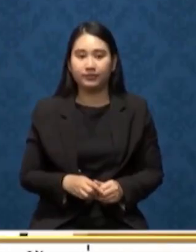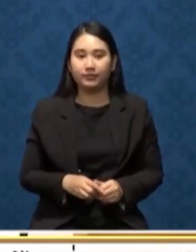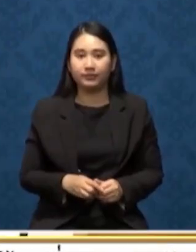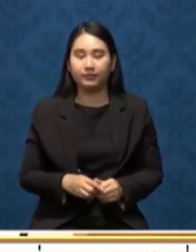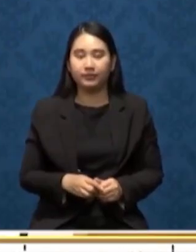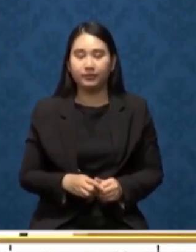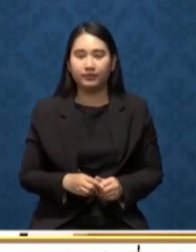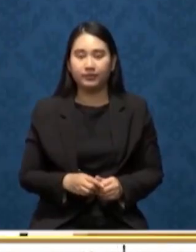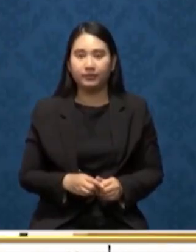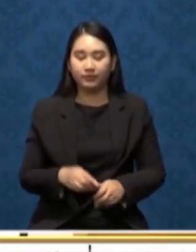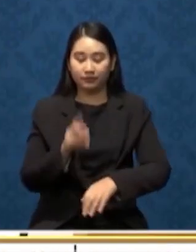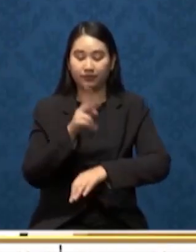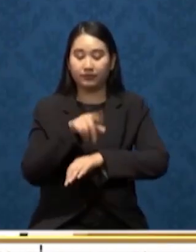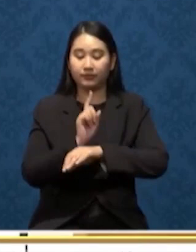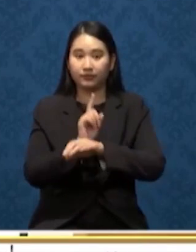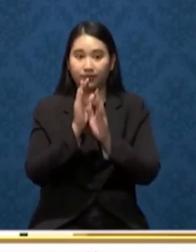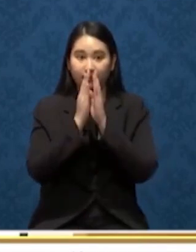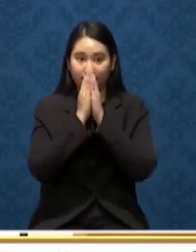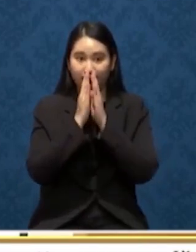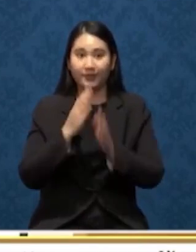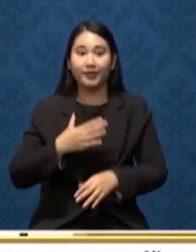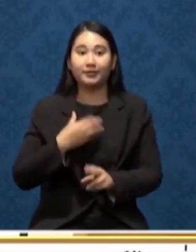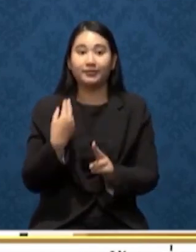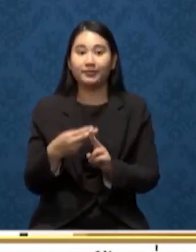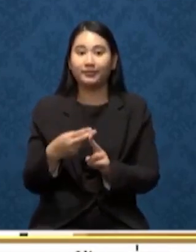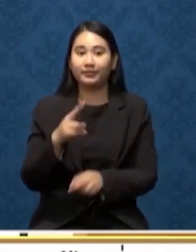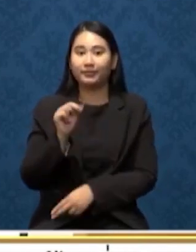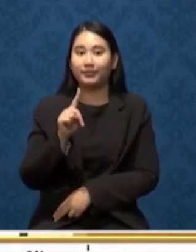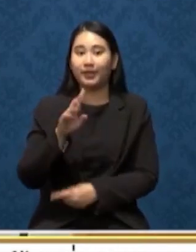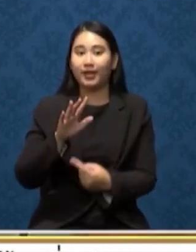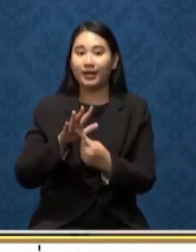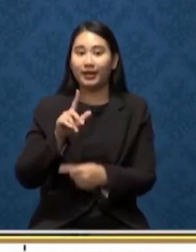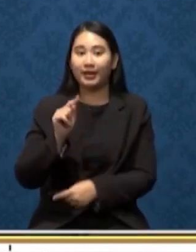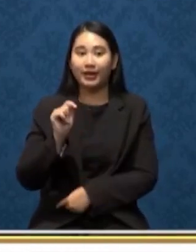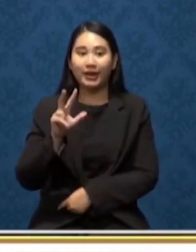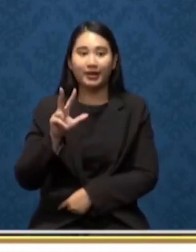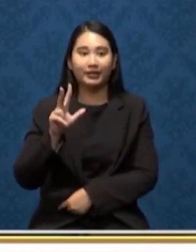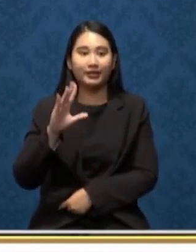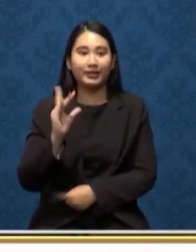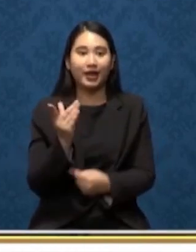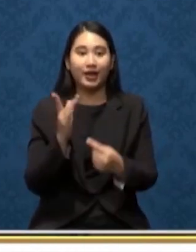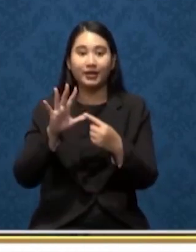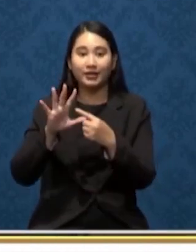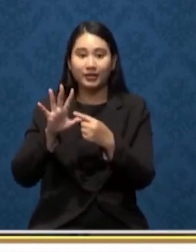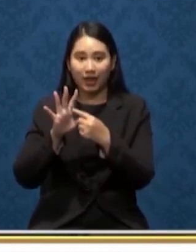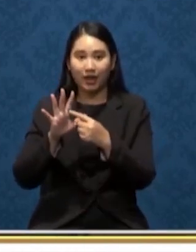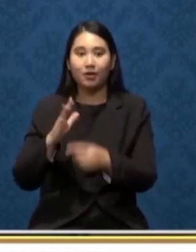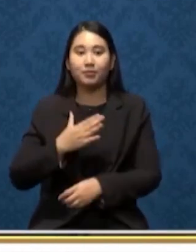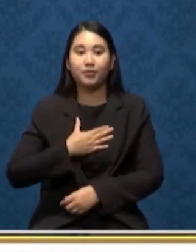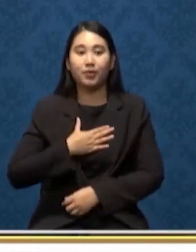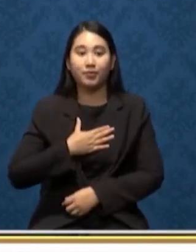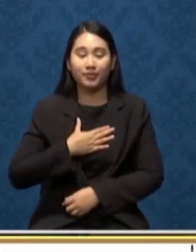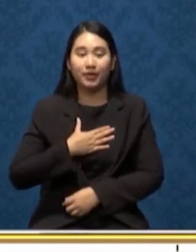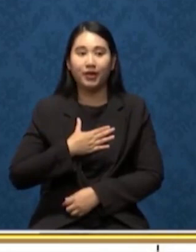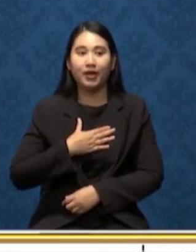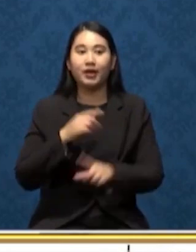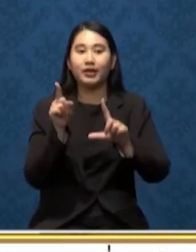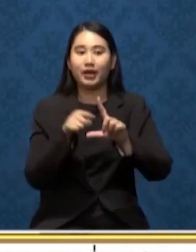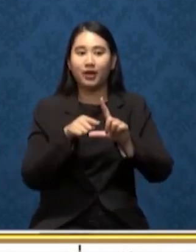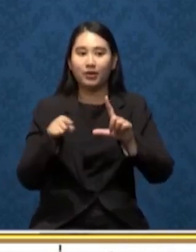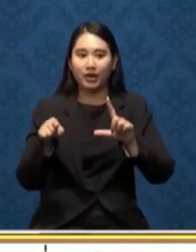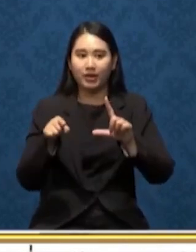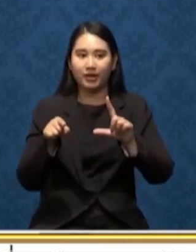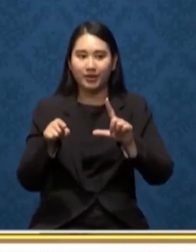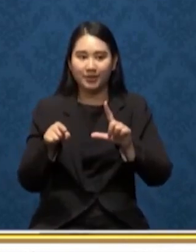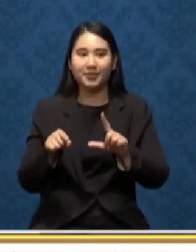เรียนท่านประธานสภาผู้แทนราษฎรที่เคารพครับผมณัฐชาบุญชัยอินสวัสดิ์สมาชิกสภาผู้แทนราษฎรกรุงเทพมหานครพรรคก้าไกลจากชาวบางบุญเทียน